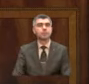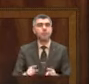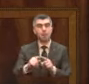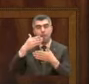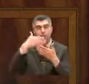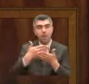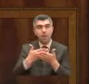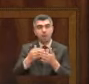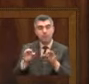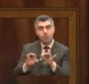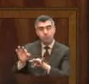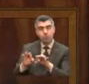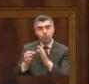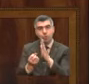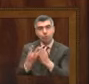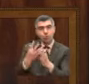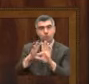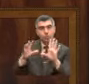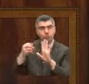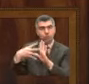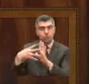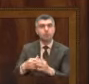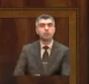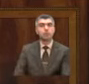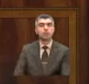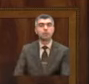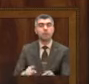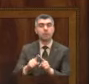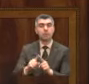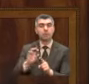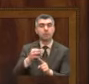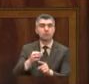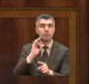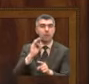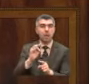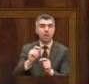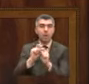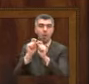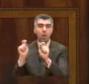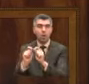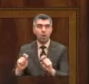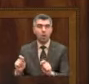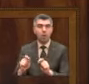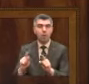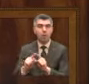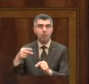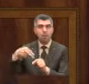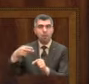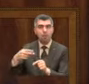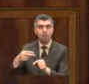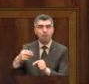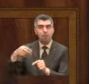خلال استراتيجية لتطوير الطاقة المتجددة ضمان استقلالية الطاقة نسبياً والإسهام في تقليص الانبعاثات الغازية وإنتاج